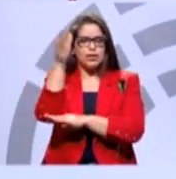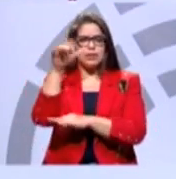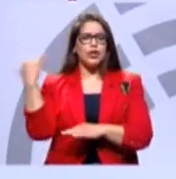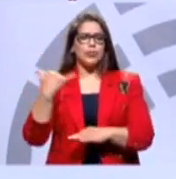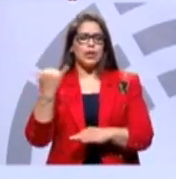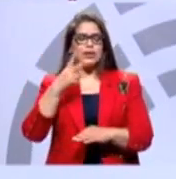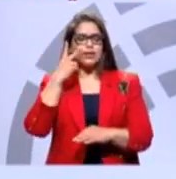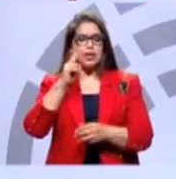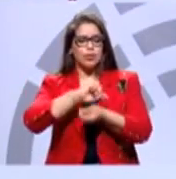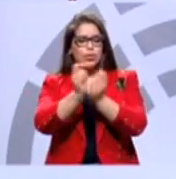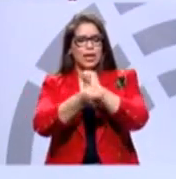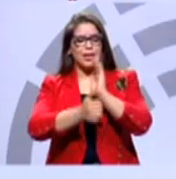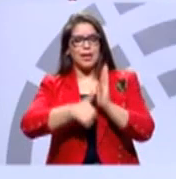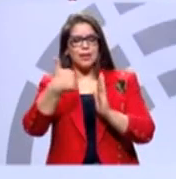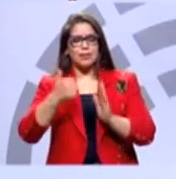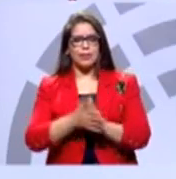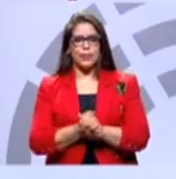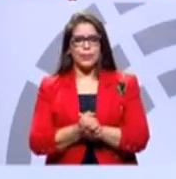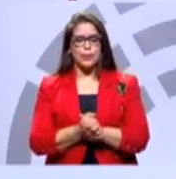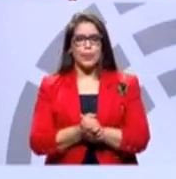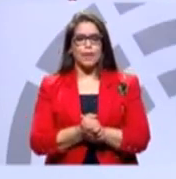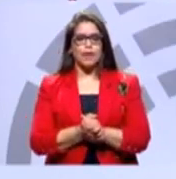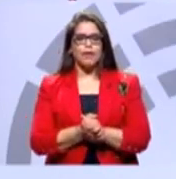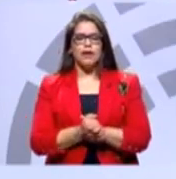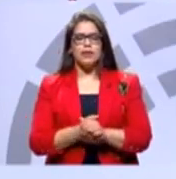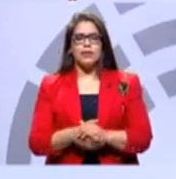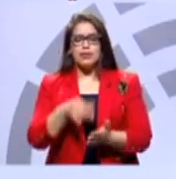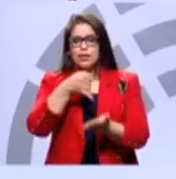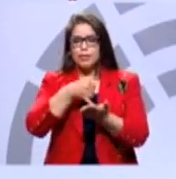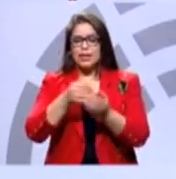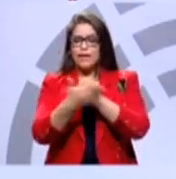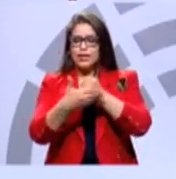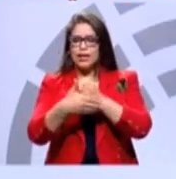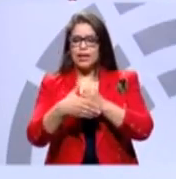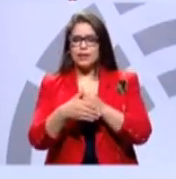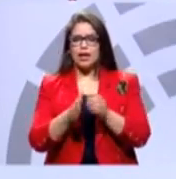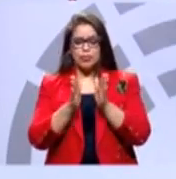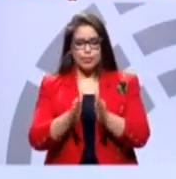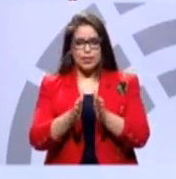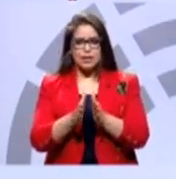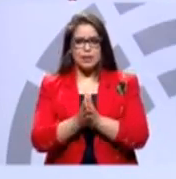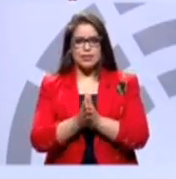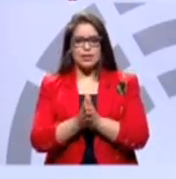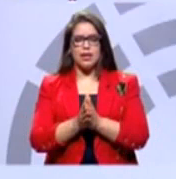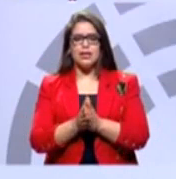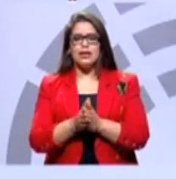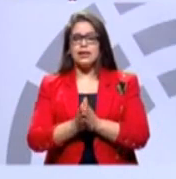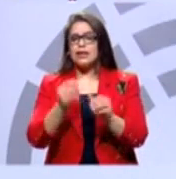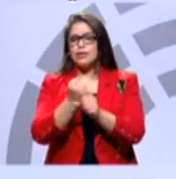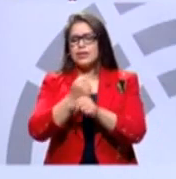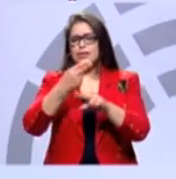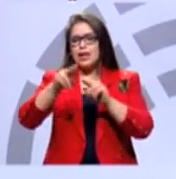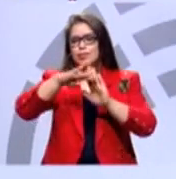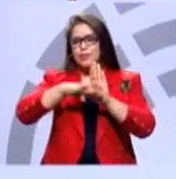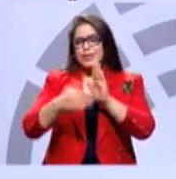مهمه بس تغير حياتنا الافضل فلاحيه بالاساس لذلك سنعمل سويا على تعميم الابار العميقه على